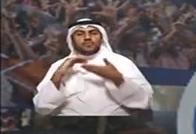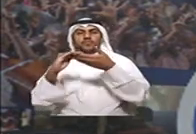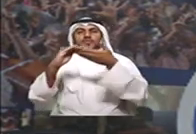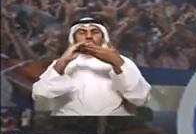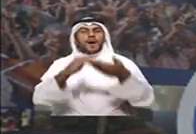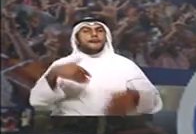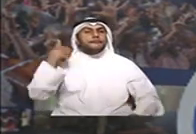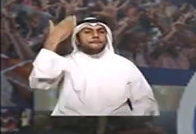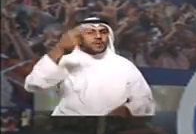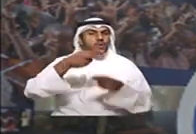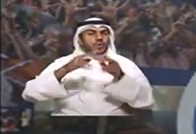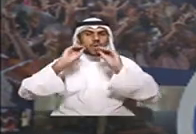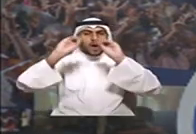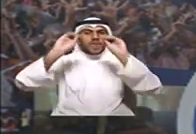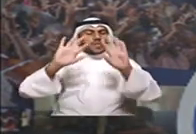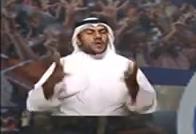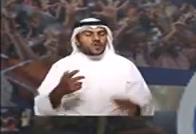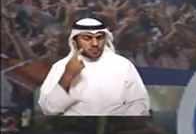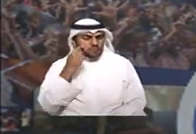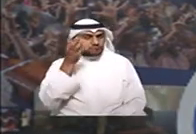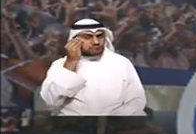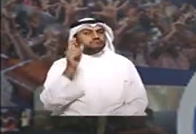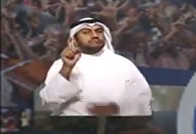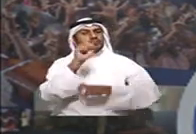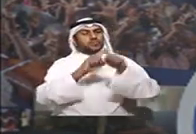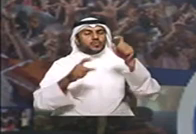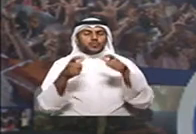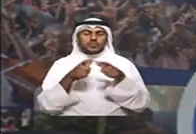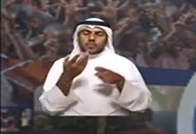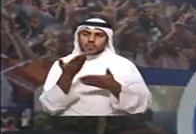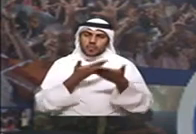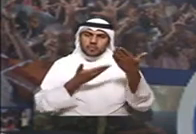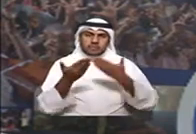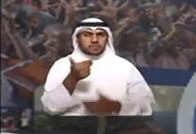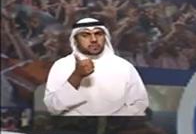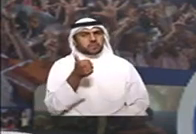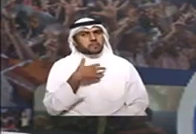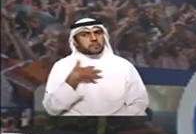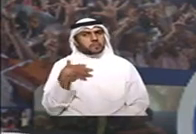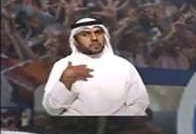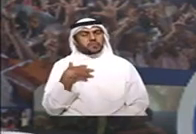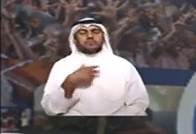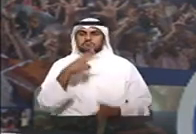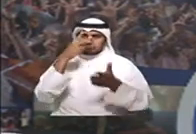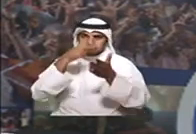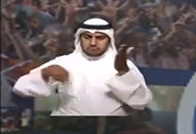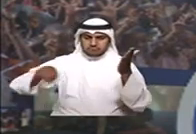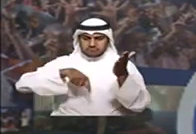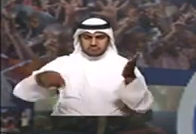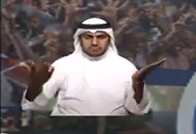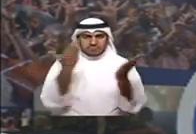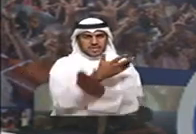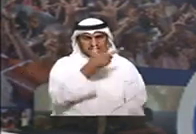الأحمر الكويتي. وطبعا كان هناك توقيع مذكرة تفاهم لانتشار وباء